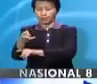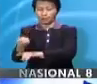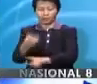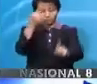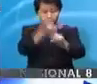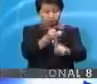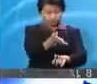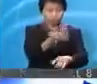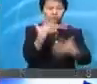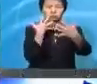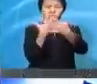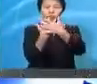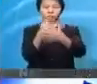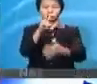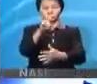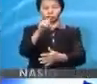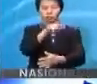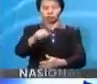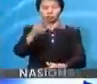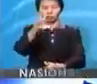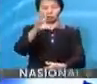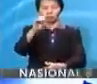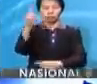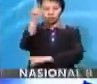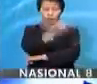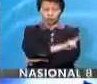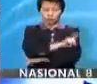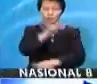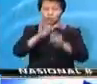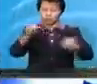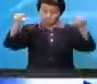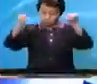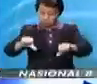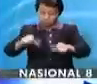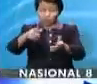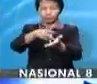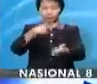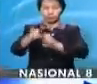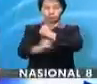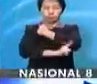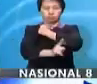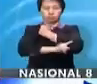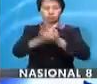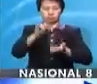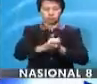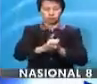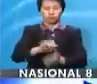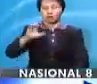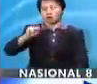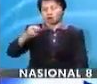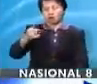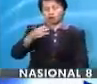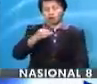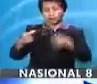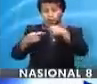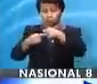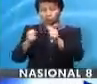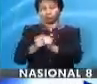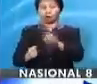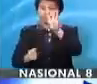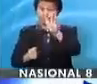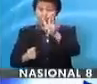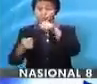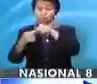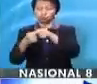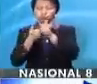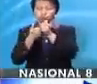Michael dipenjara masing-masing 20 dan 65 hari sekiranya gagal membayar denda tersebut. Ahmad Daud didakwa dengan 4